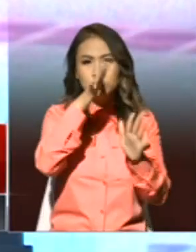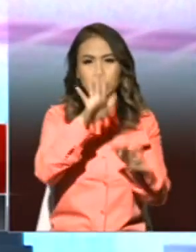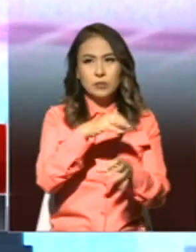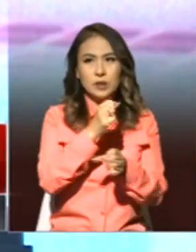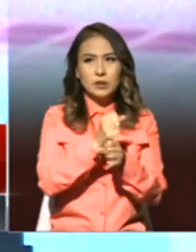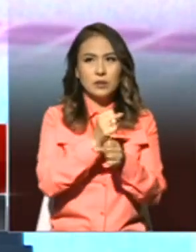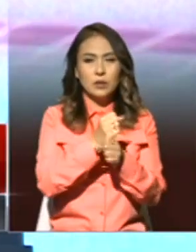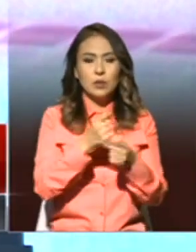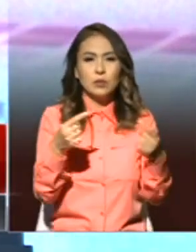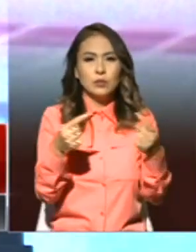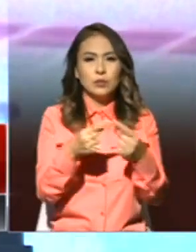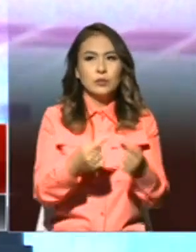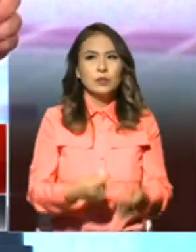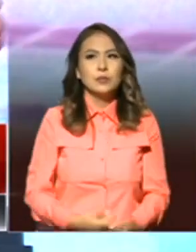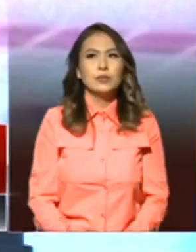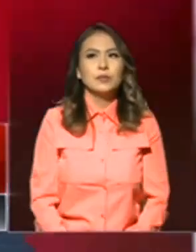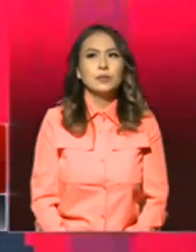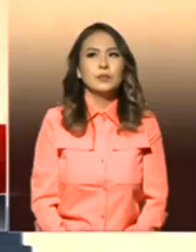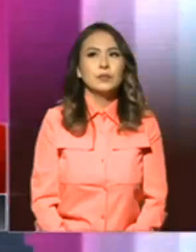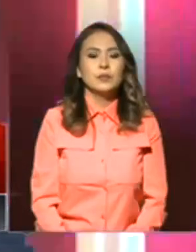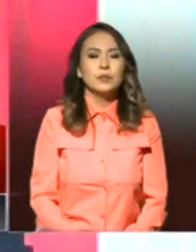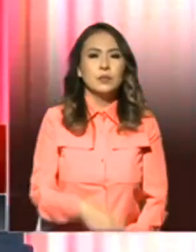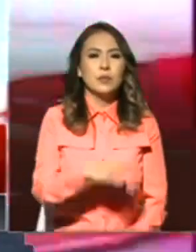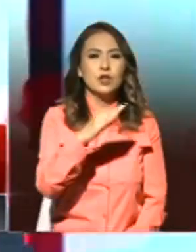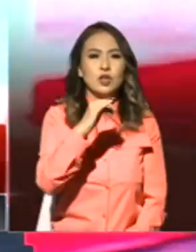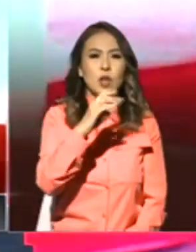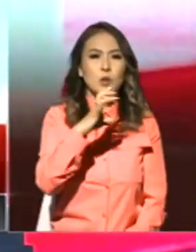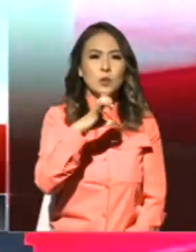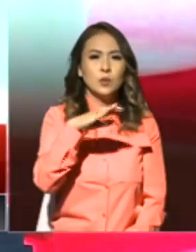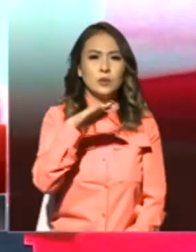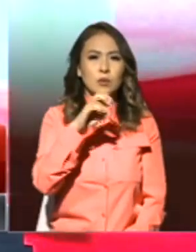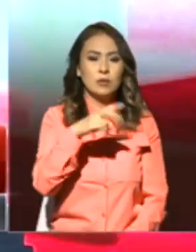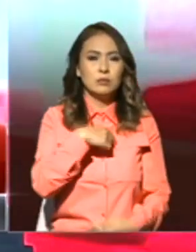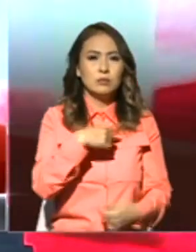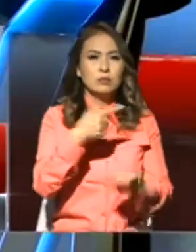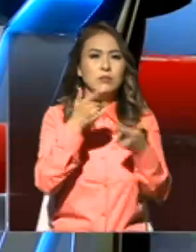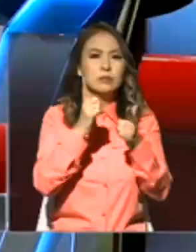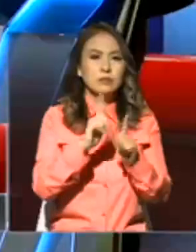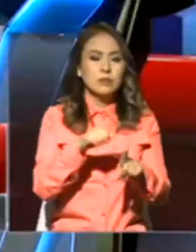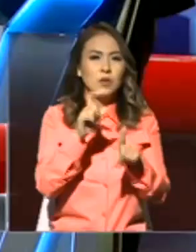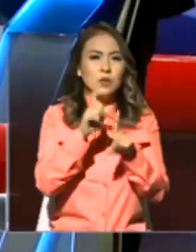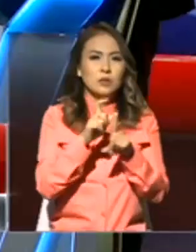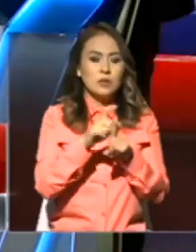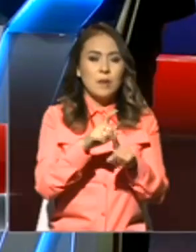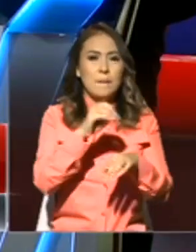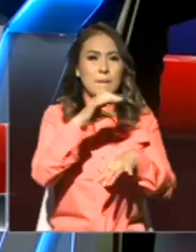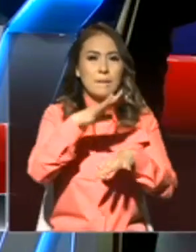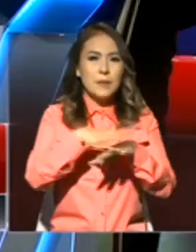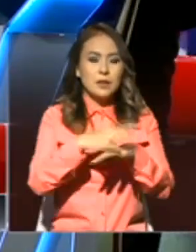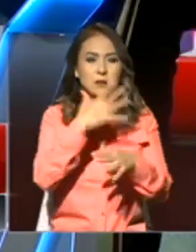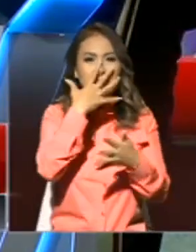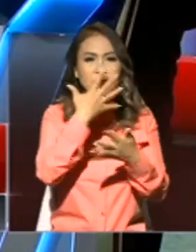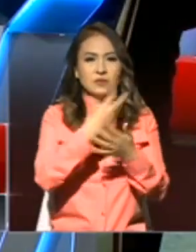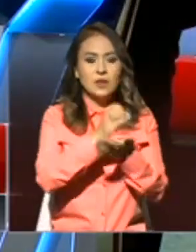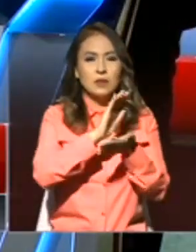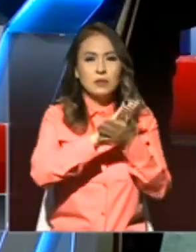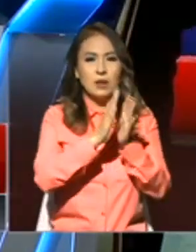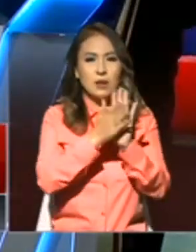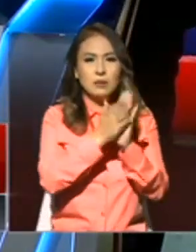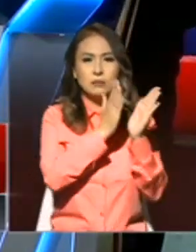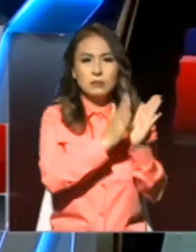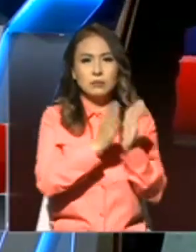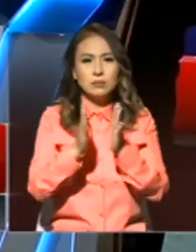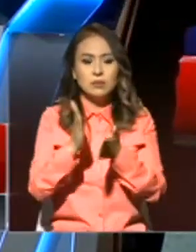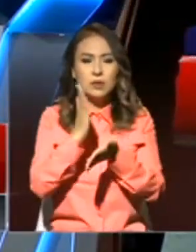Ойланса да, қанша жерден ойланса да. Және де Жансұлтан мырзаның айтып отырған сөзімен келсем, жаңағындай банктің өзінің талаптары бар, реттілігі бар,